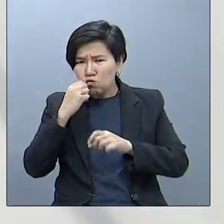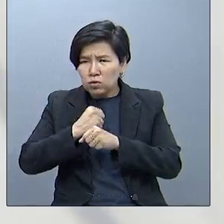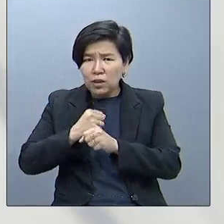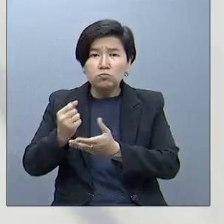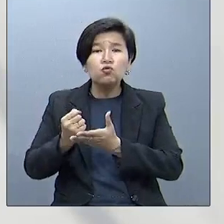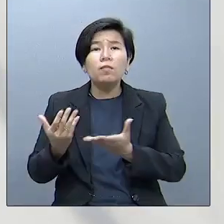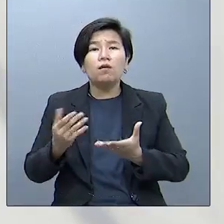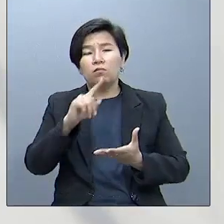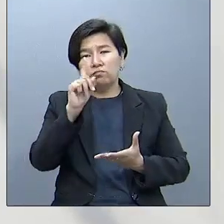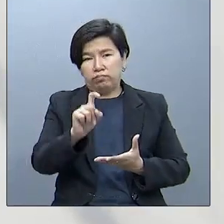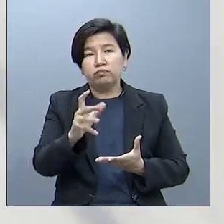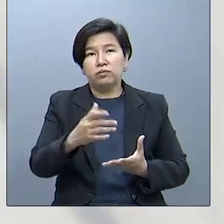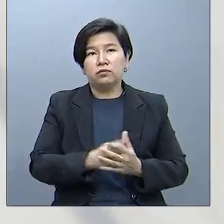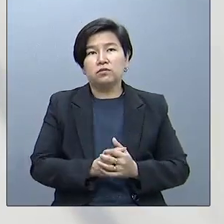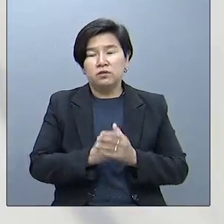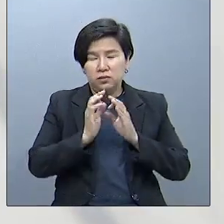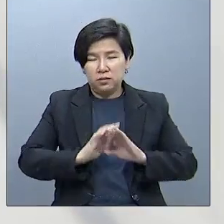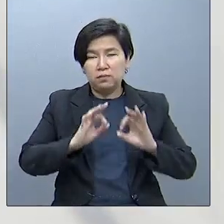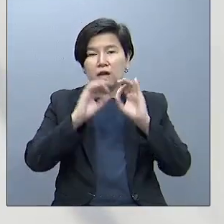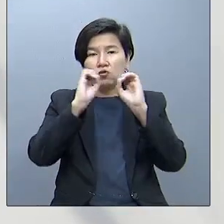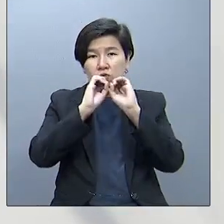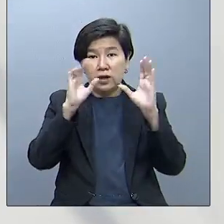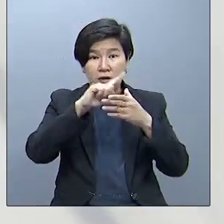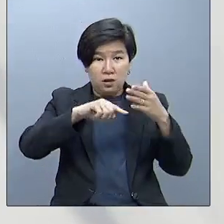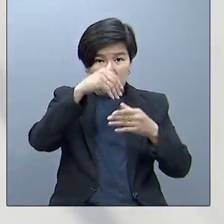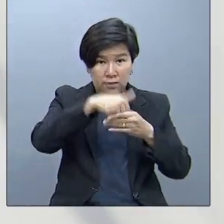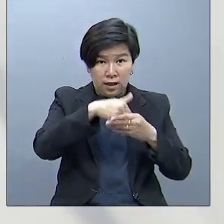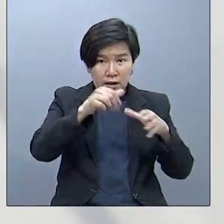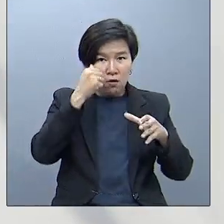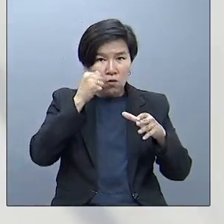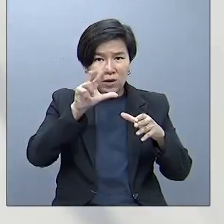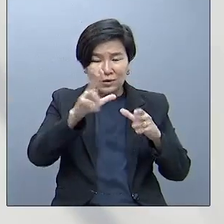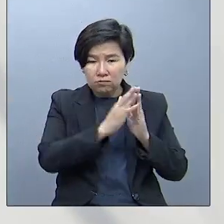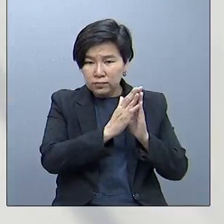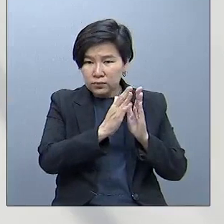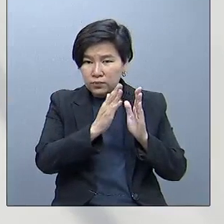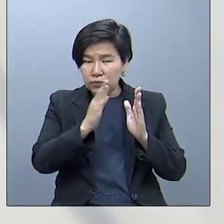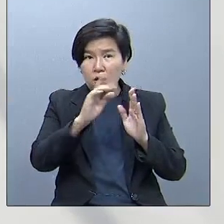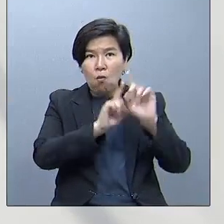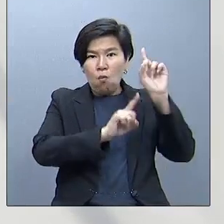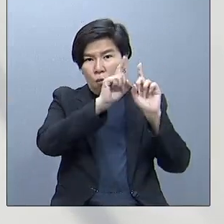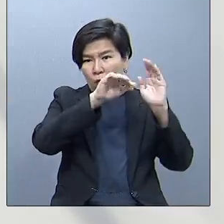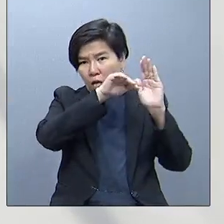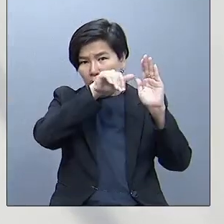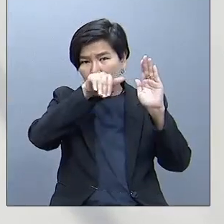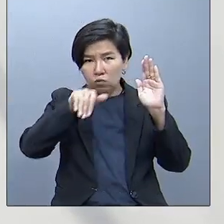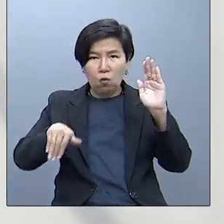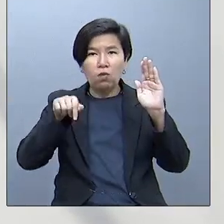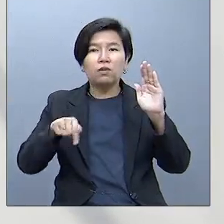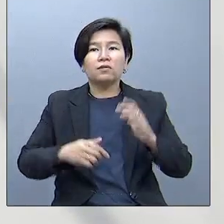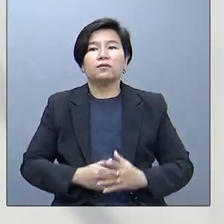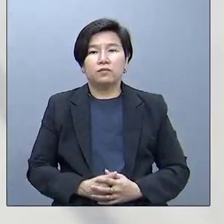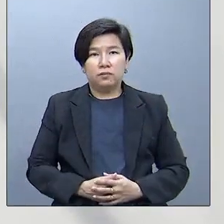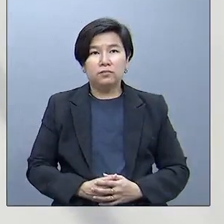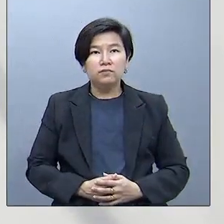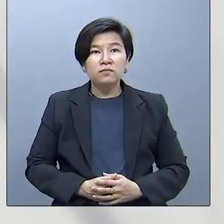ออกอย่างชัดเจนหลจากการเลอกตั้งมาคผชม สามวันต่อเนื่องเลยนะคะหลังการเลือกตั้งที่หุ้นไทยมันร่วง